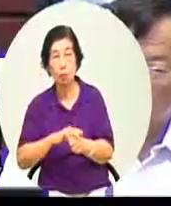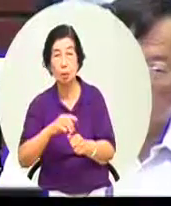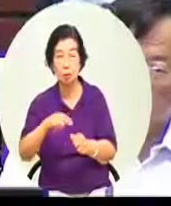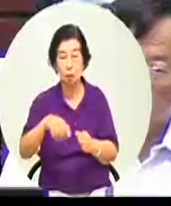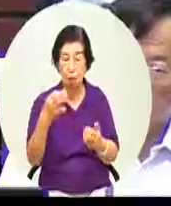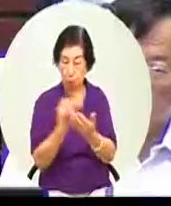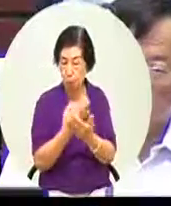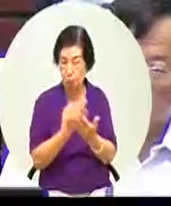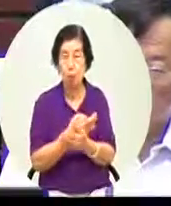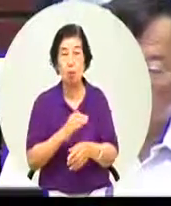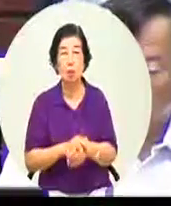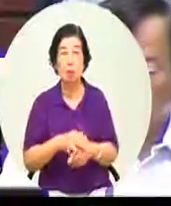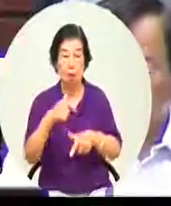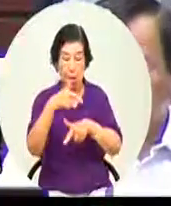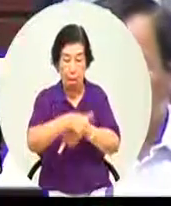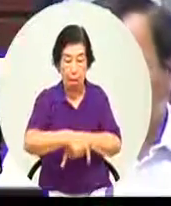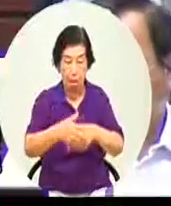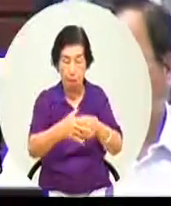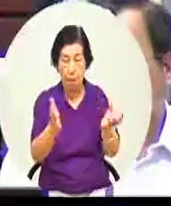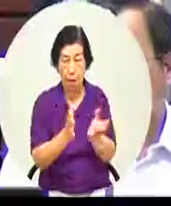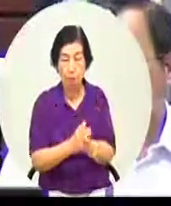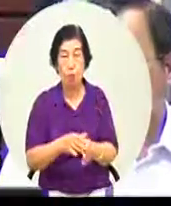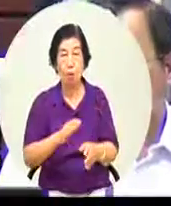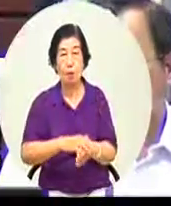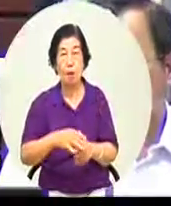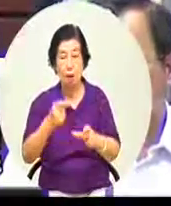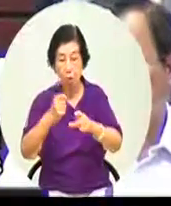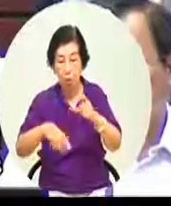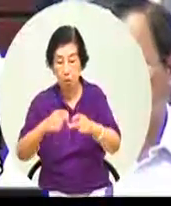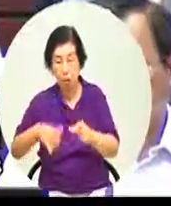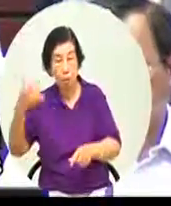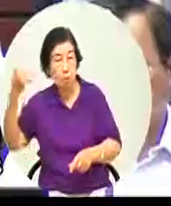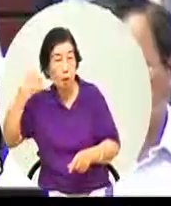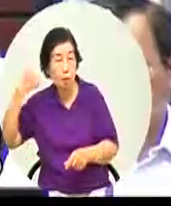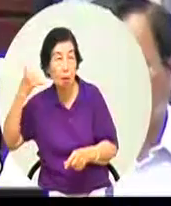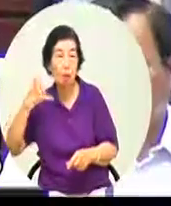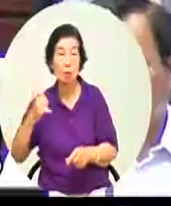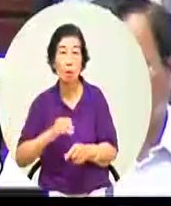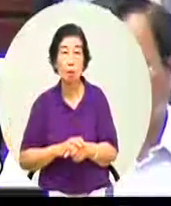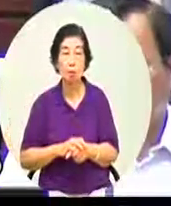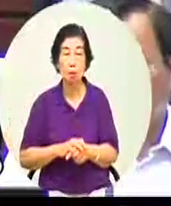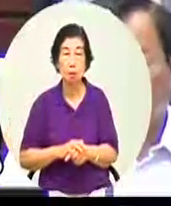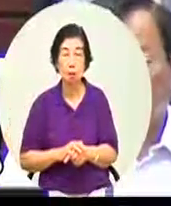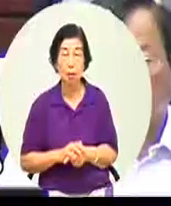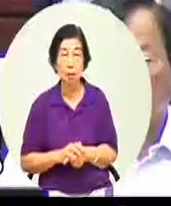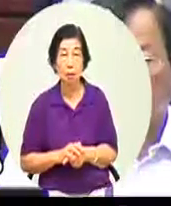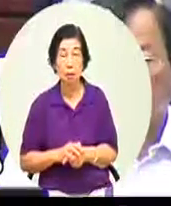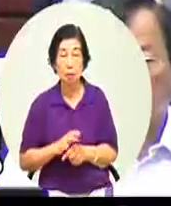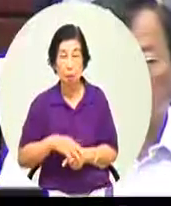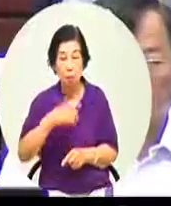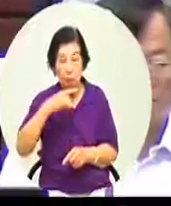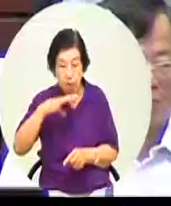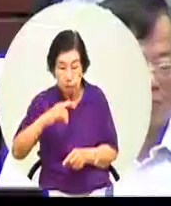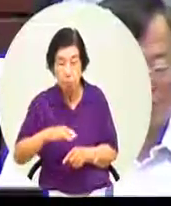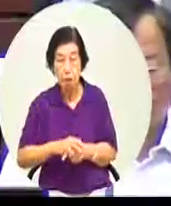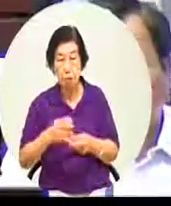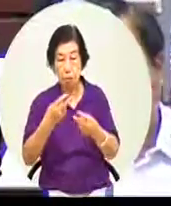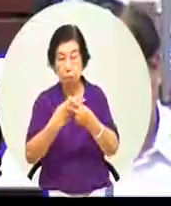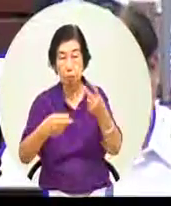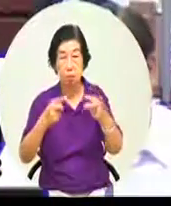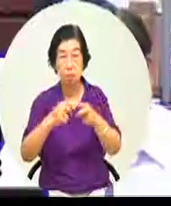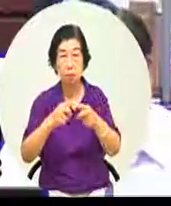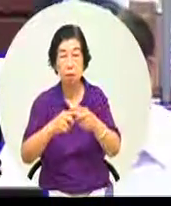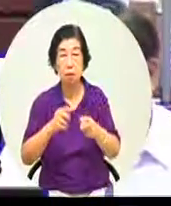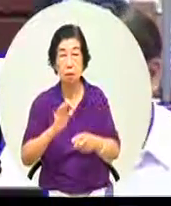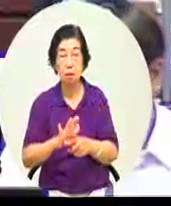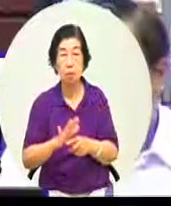其实真的还蛮缺乏。因为我常接到业者的这样的电话，就是说他们有一些比如说越南来的客人，那他们希望能够